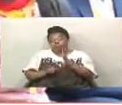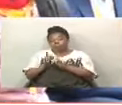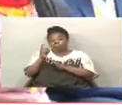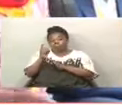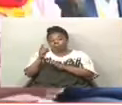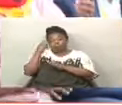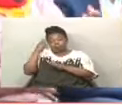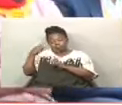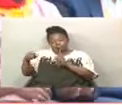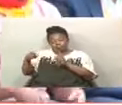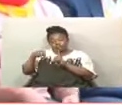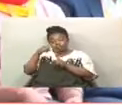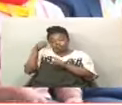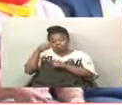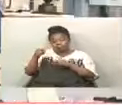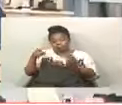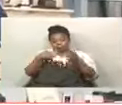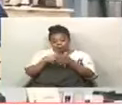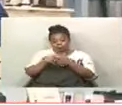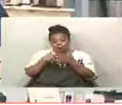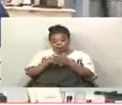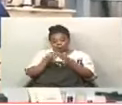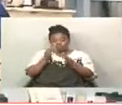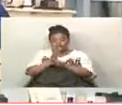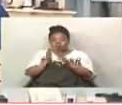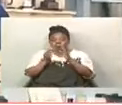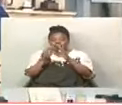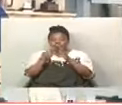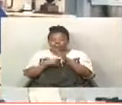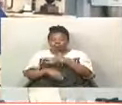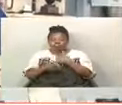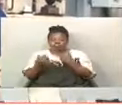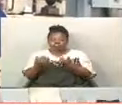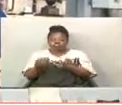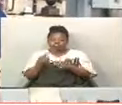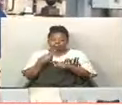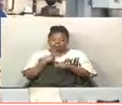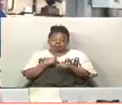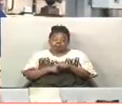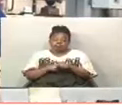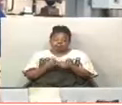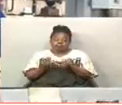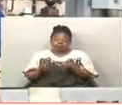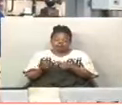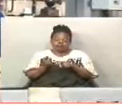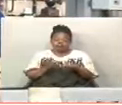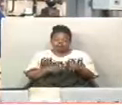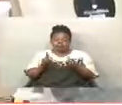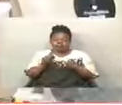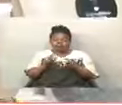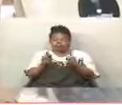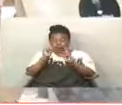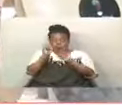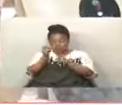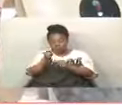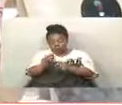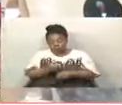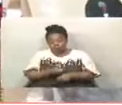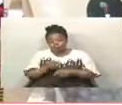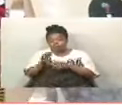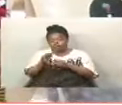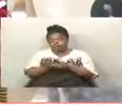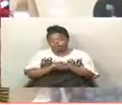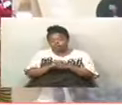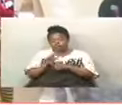mutindo, kumwai nazimbe kuliro. Adeke zante nisawa, ukulika abano nandala bali minabasubuze,